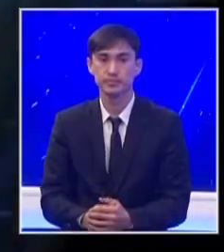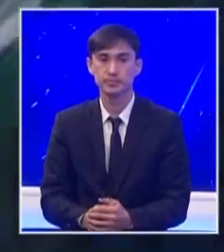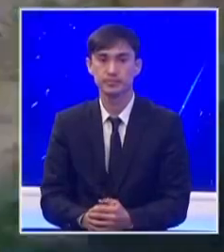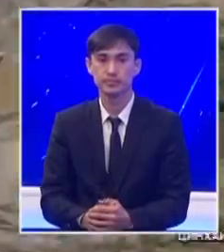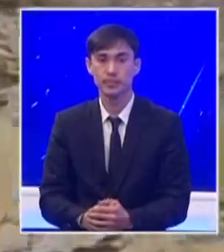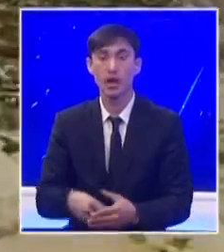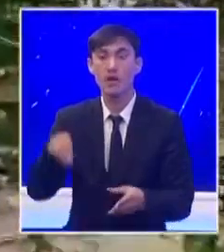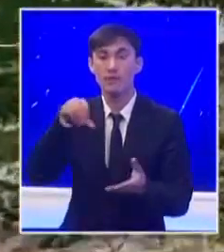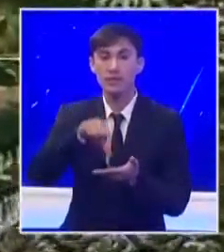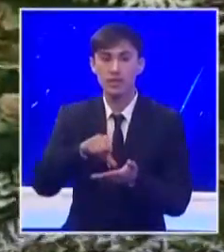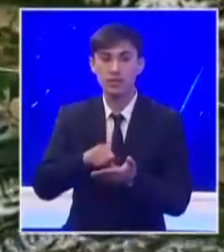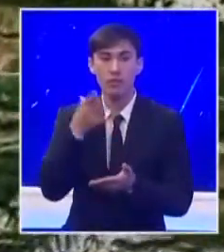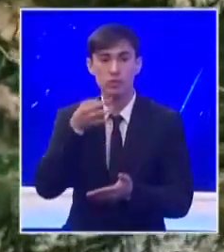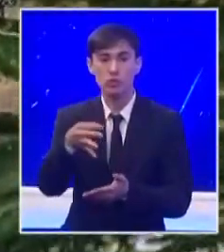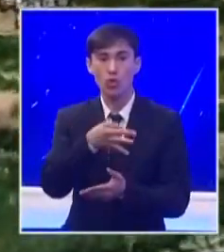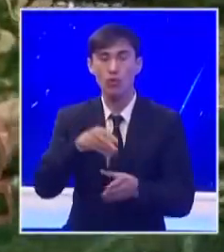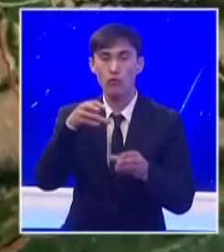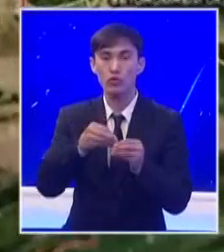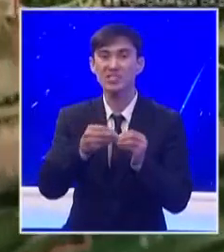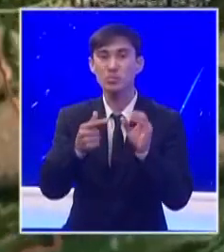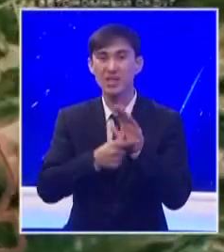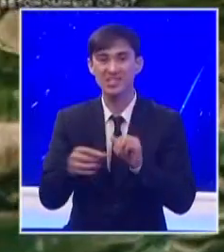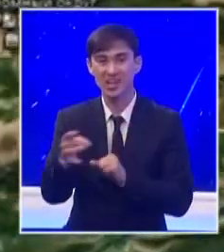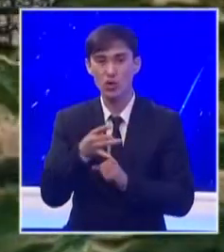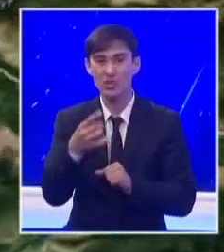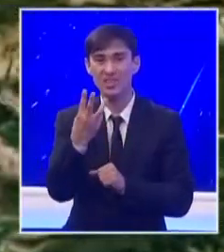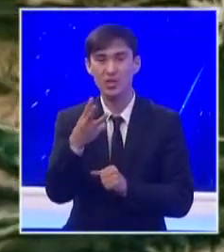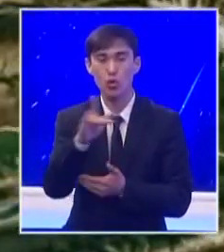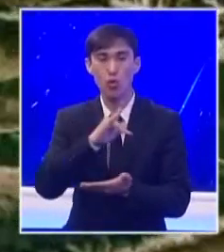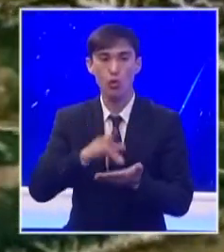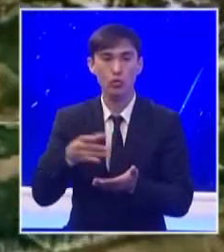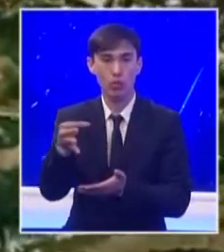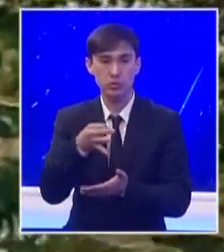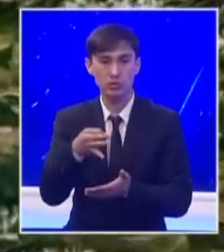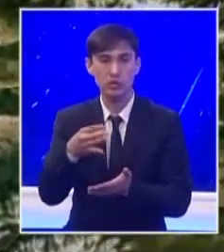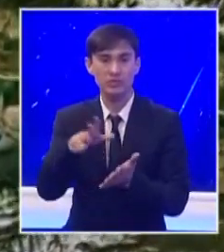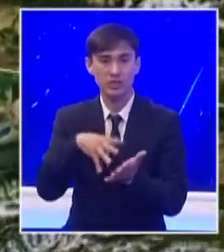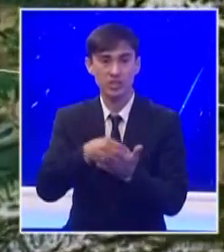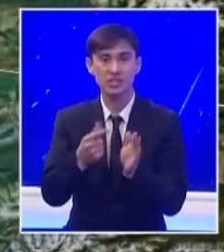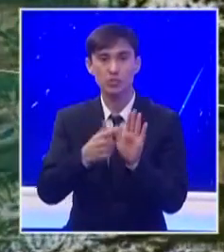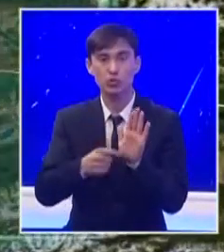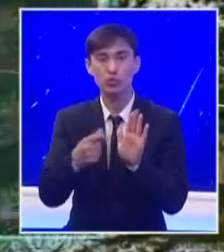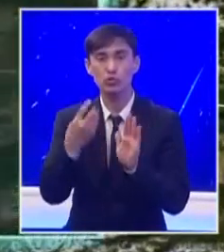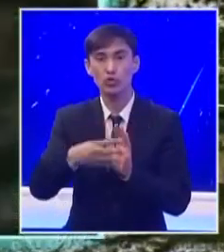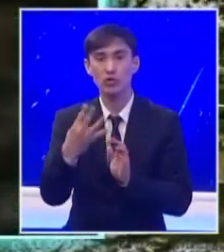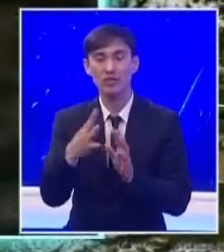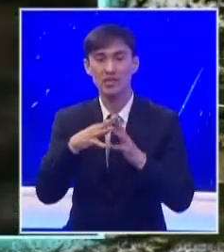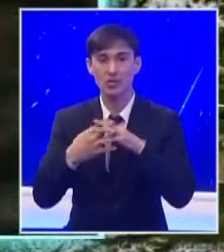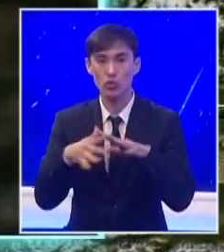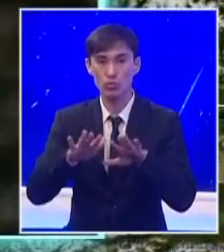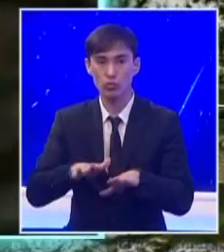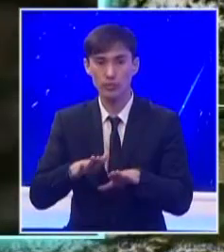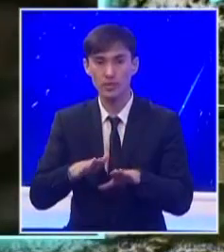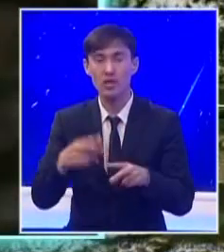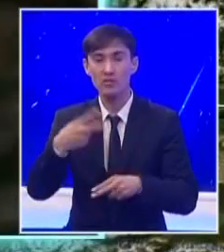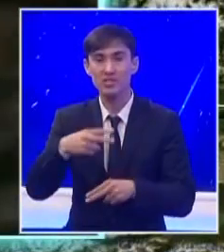В состав Алматинской области входит 17 районов, 3 города областного значения и 742 населенных пункта. За 20 лет